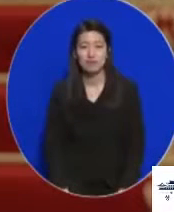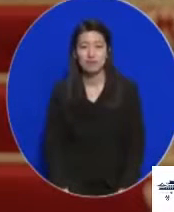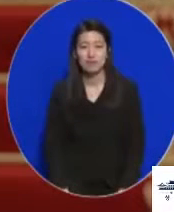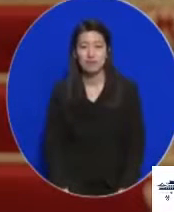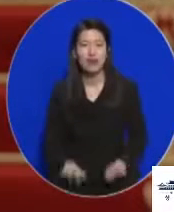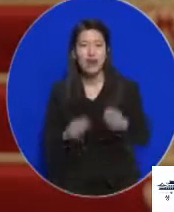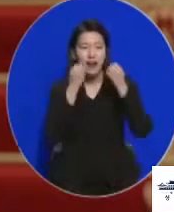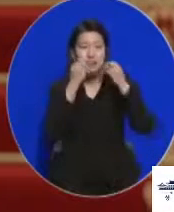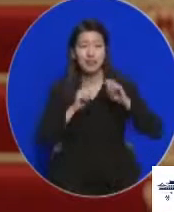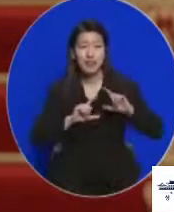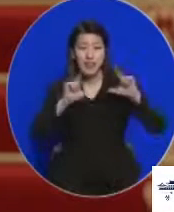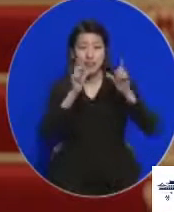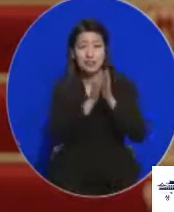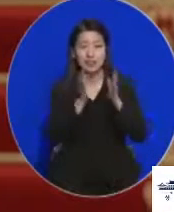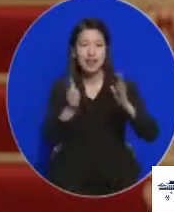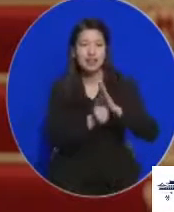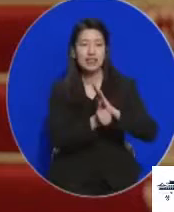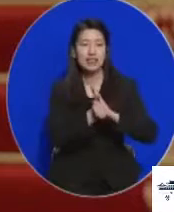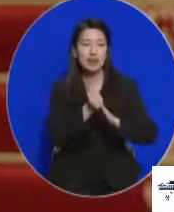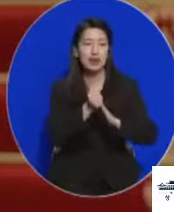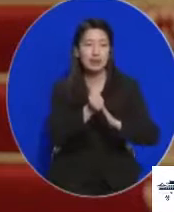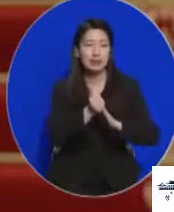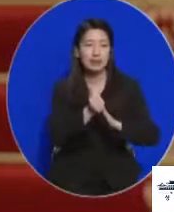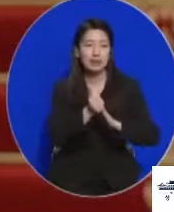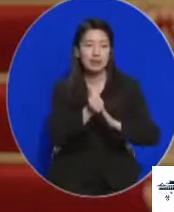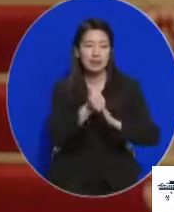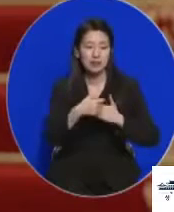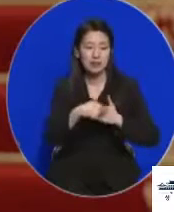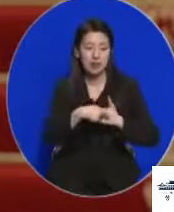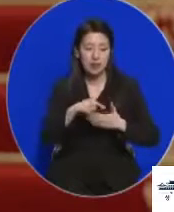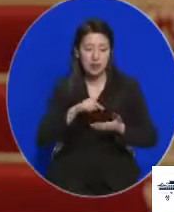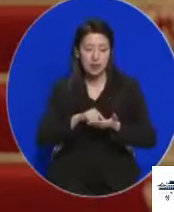기원 하면서도 마음이 무겁습니다